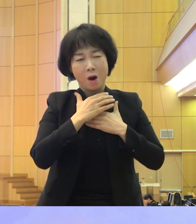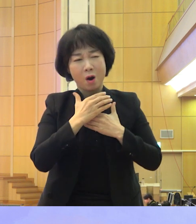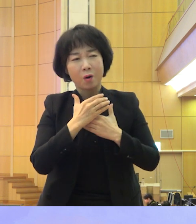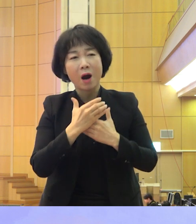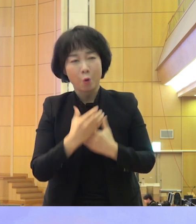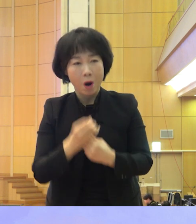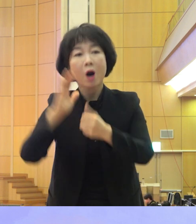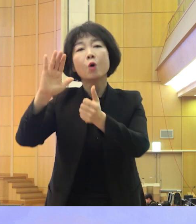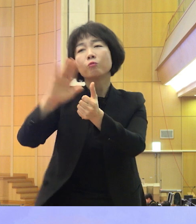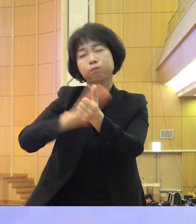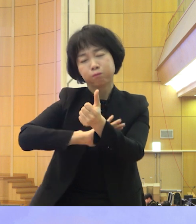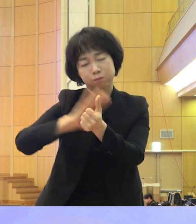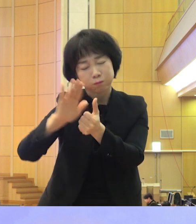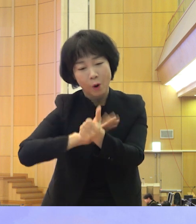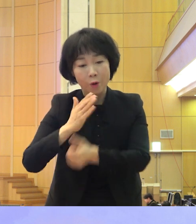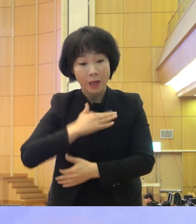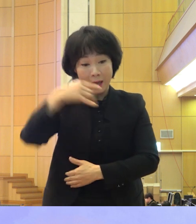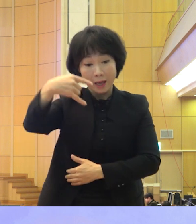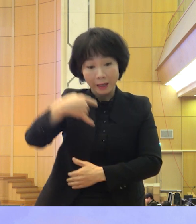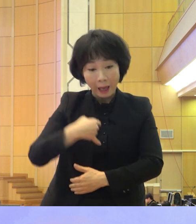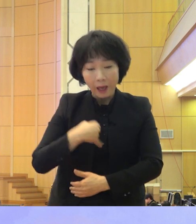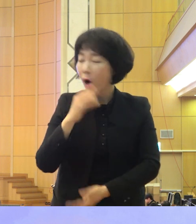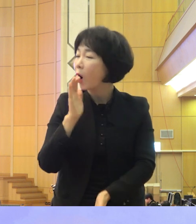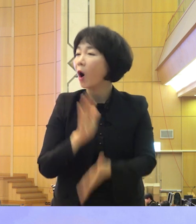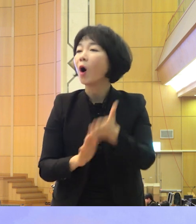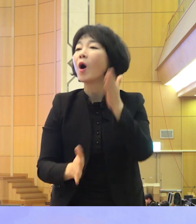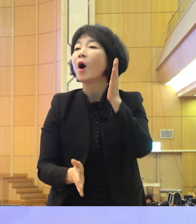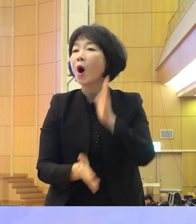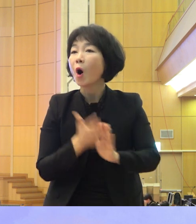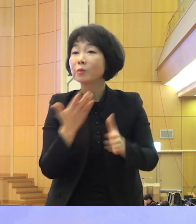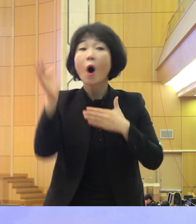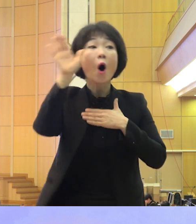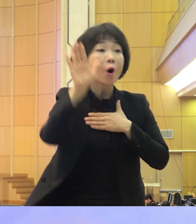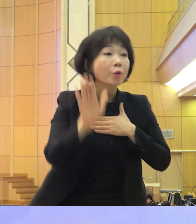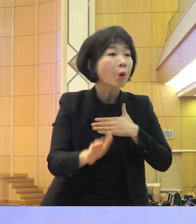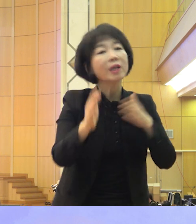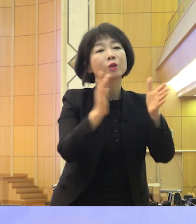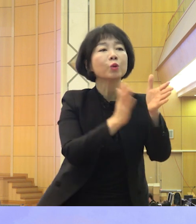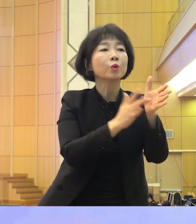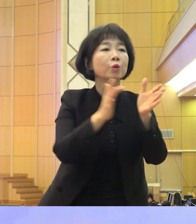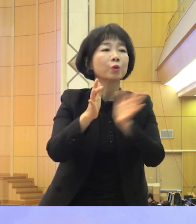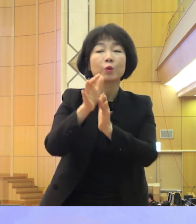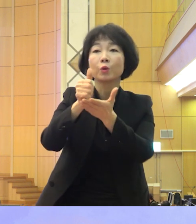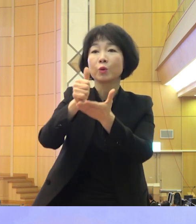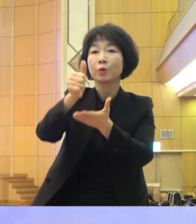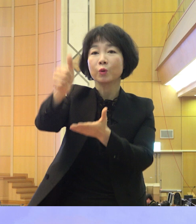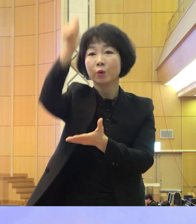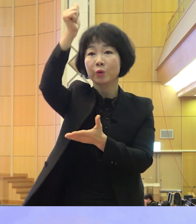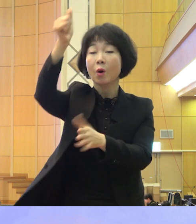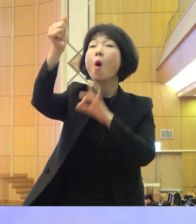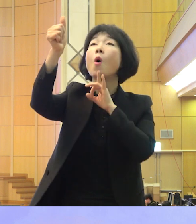세상 평안과 위로 내게 없어도 예수,